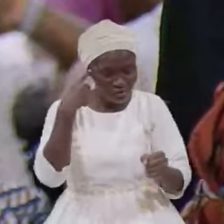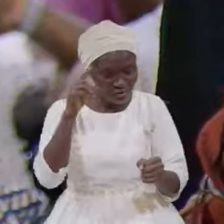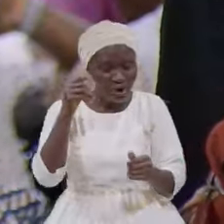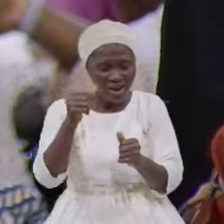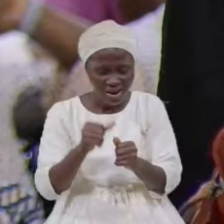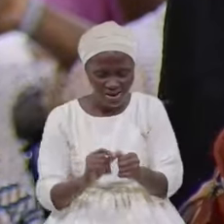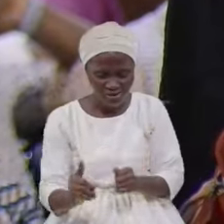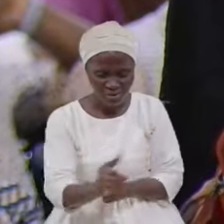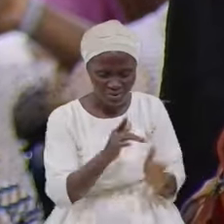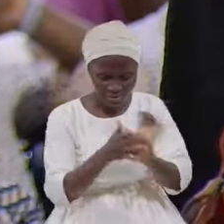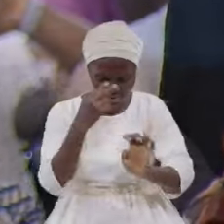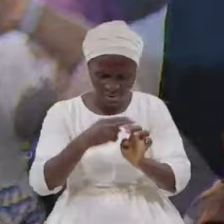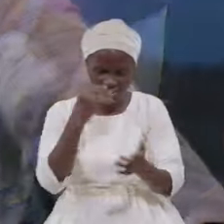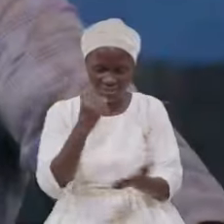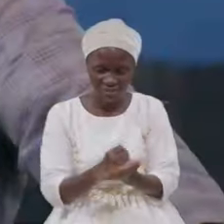Jésus.